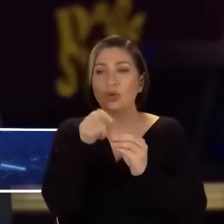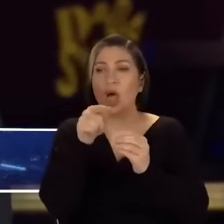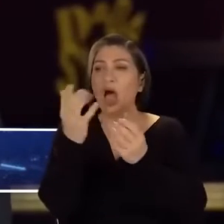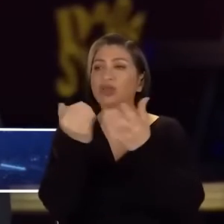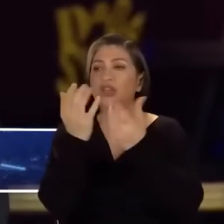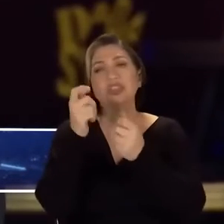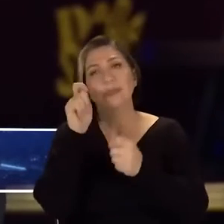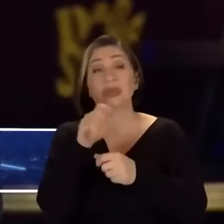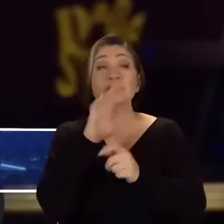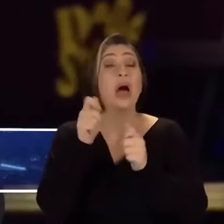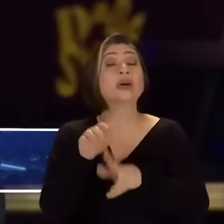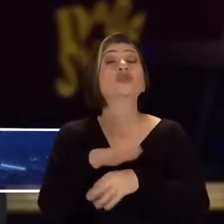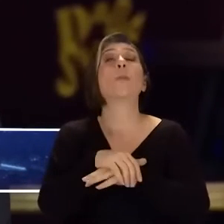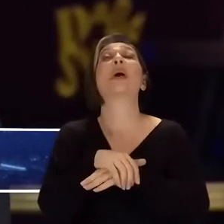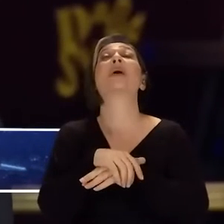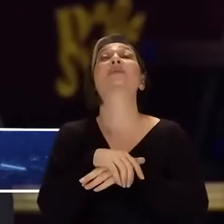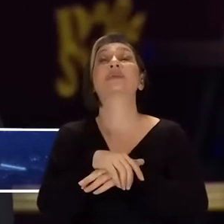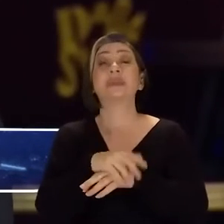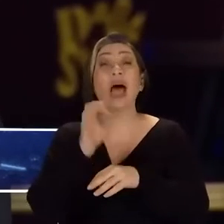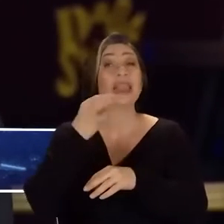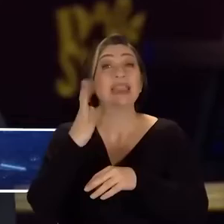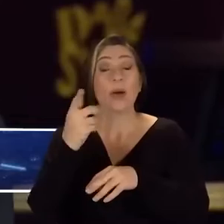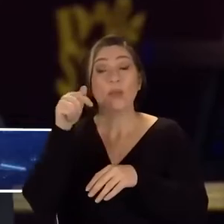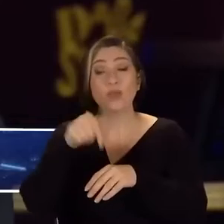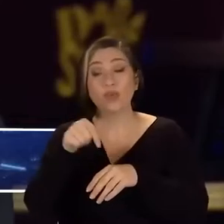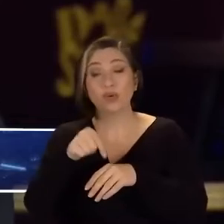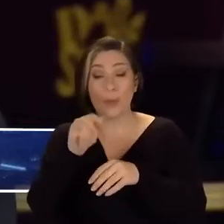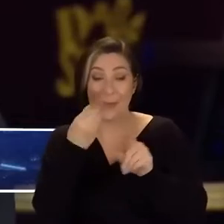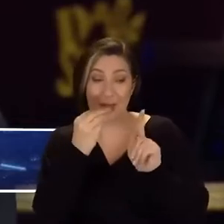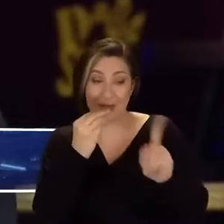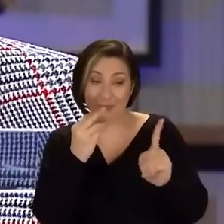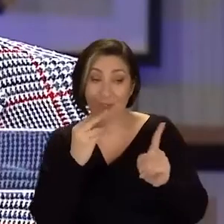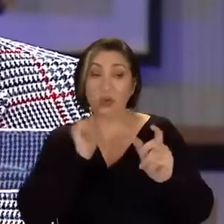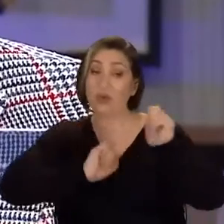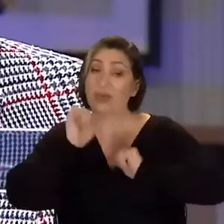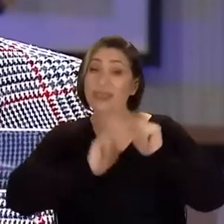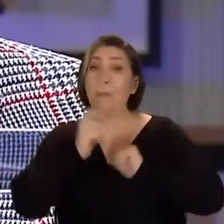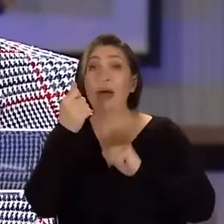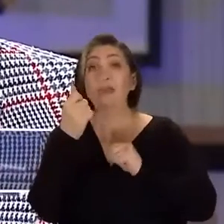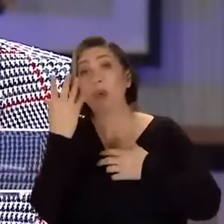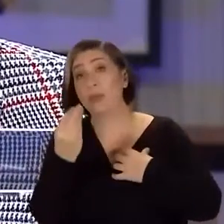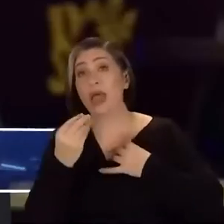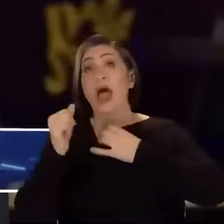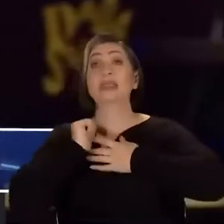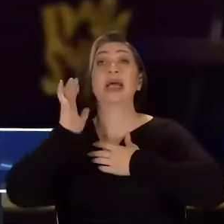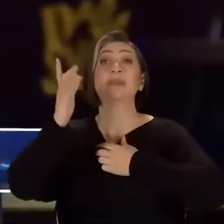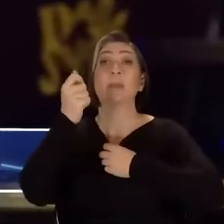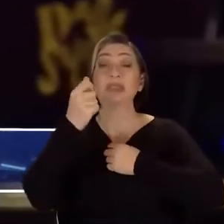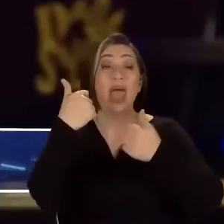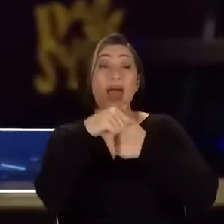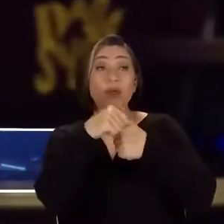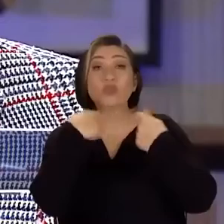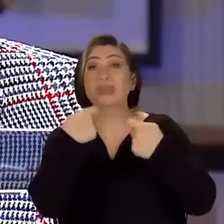Kimse harcamaz. Çünkü altın sizin yarın öbür gün bugün beşikteki çocuğunuzun üniversite parasıdır. Askere gitme parasıdır,